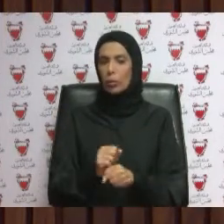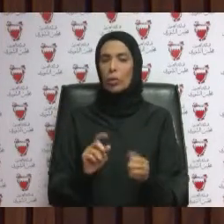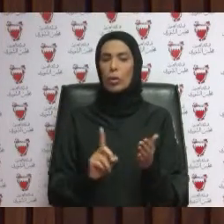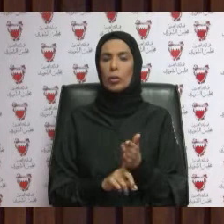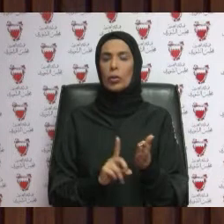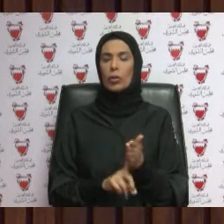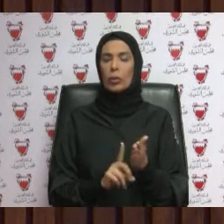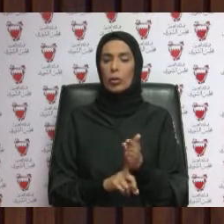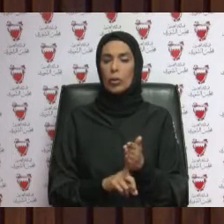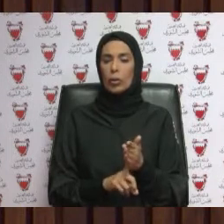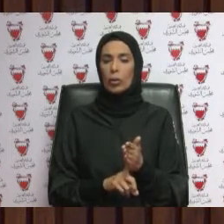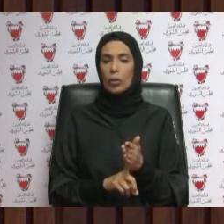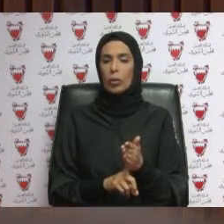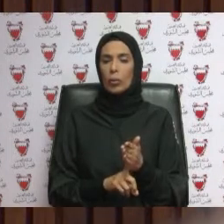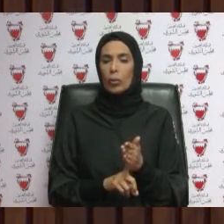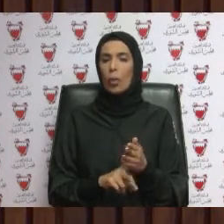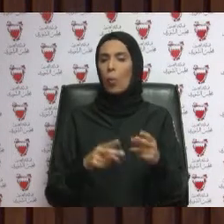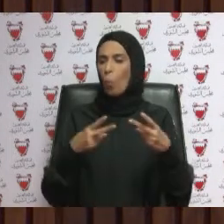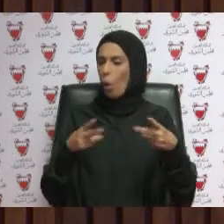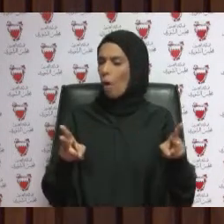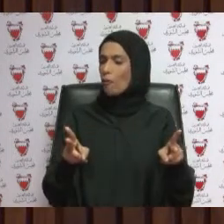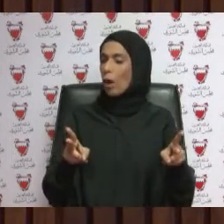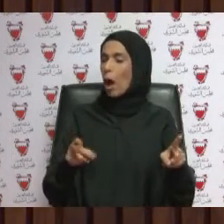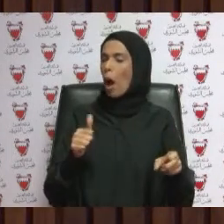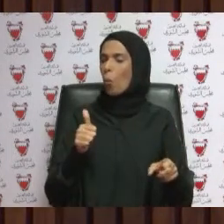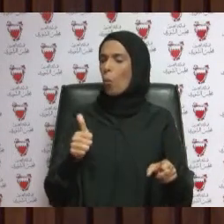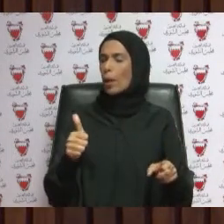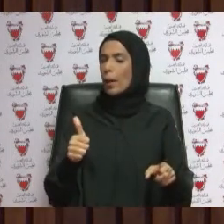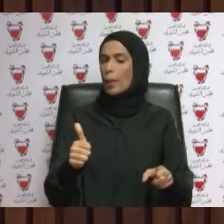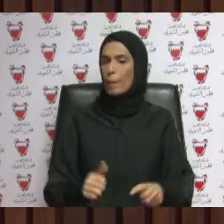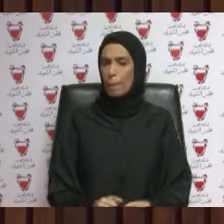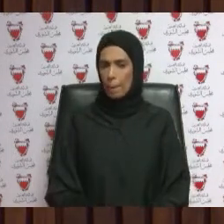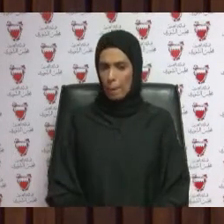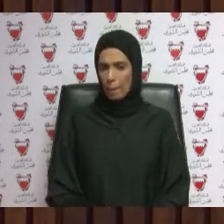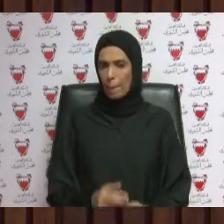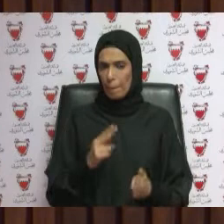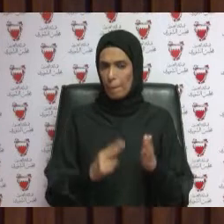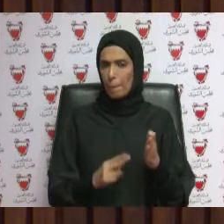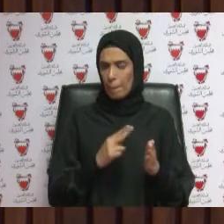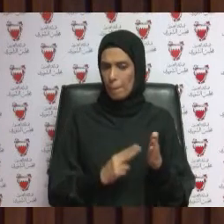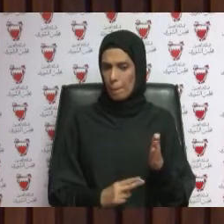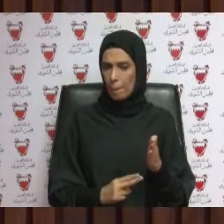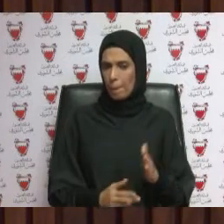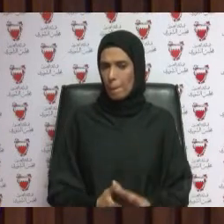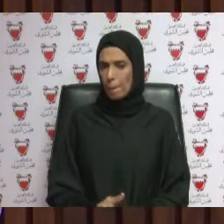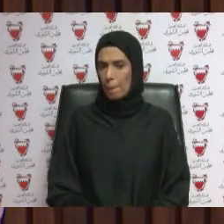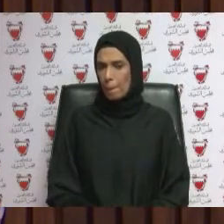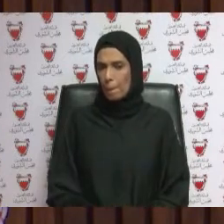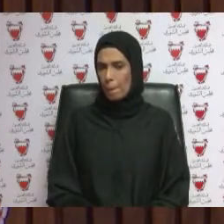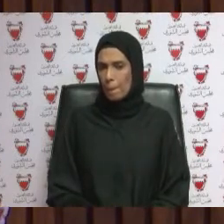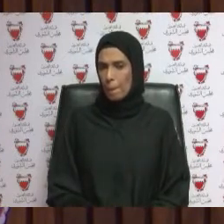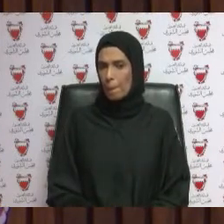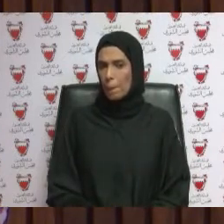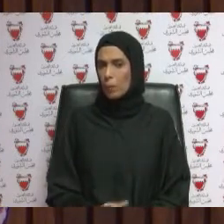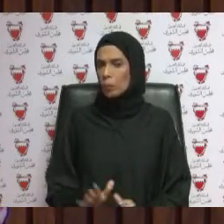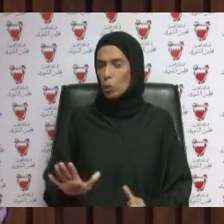أن يستصدر إذن من الجهة المختصة. هاي الجهة احنا عطيناها مساحة بالقرارات على أساس تتخذ حسب ظروف المنطقة،